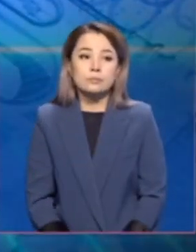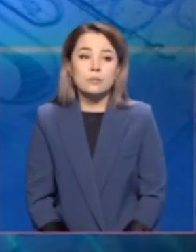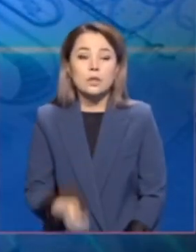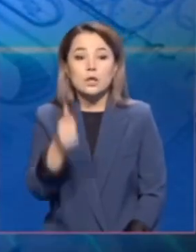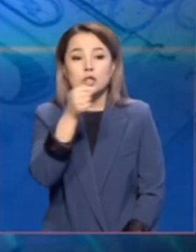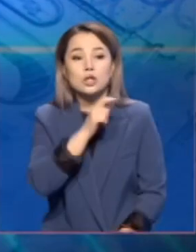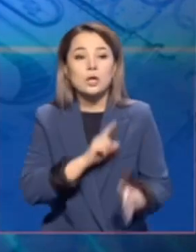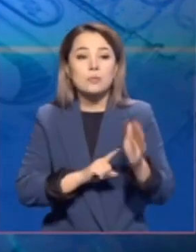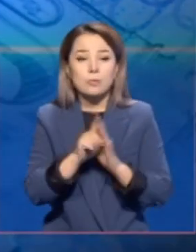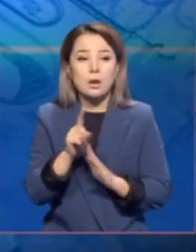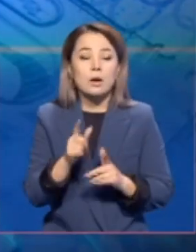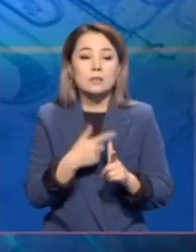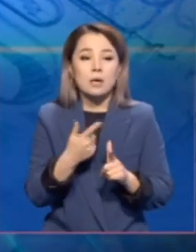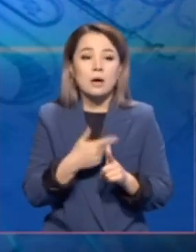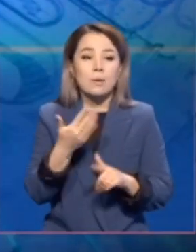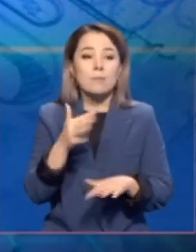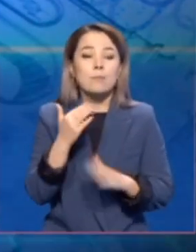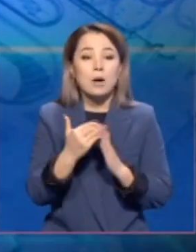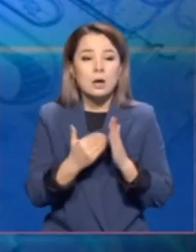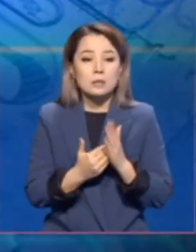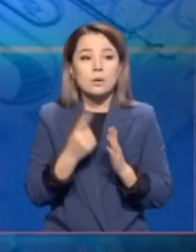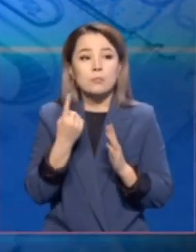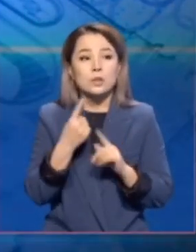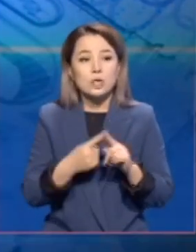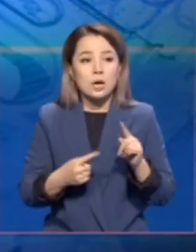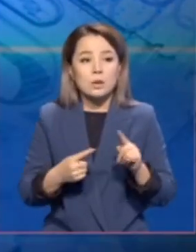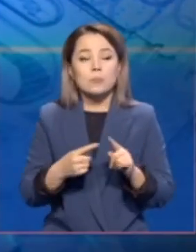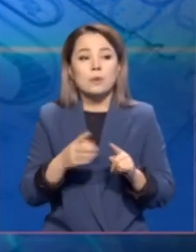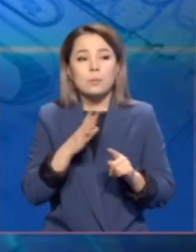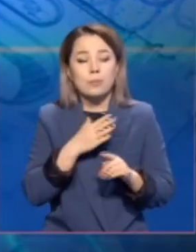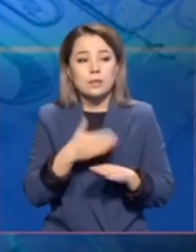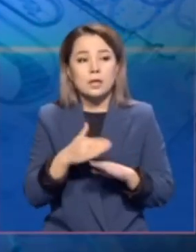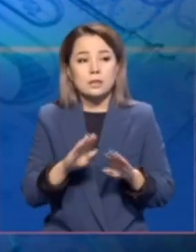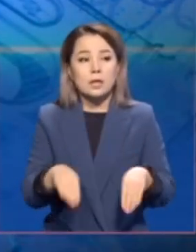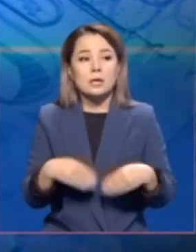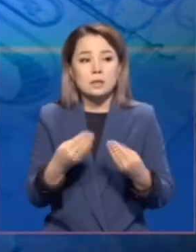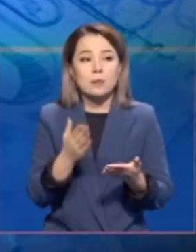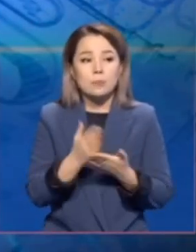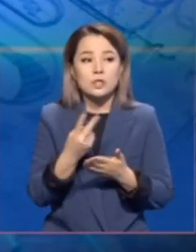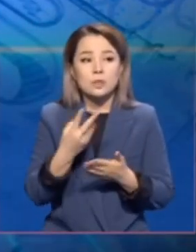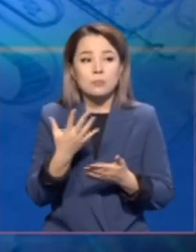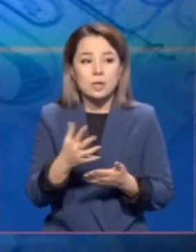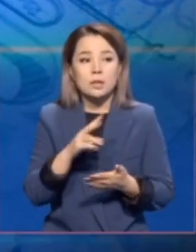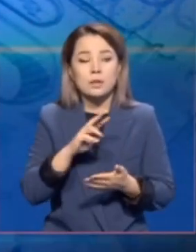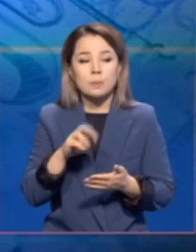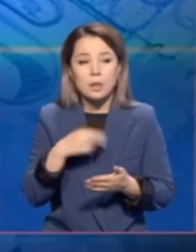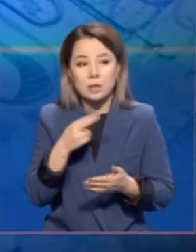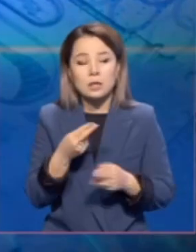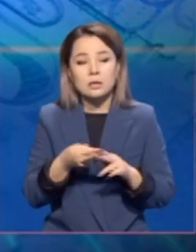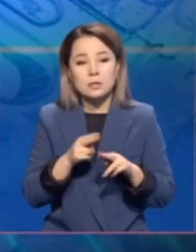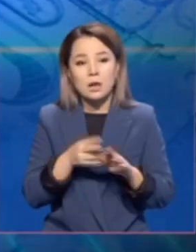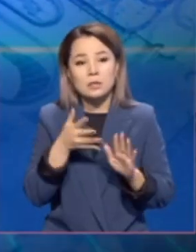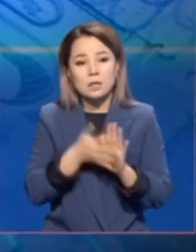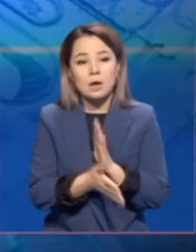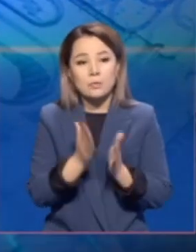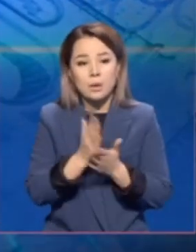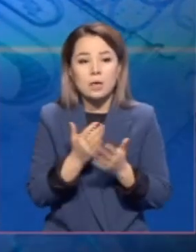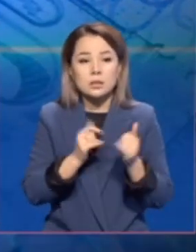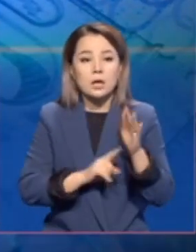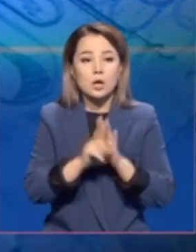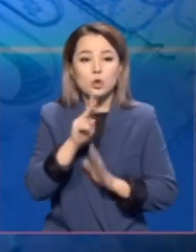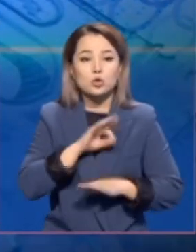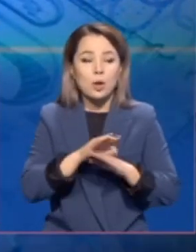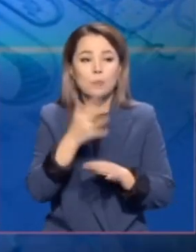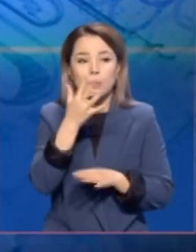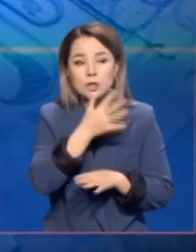Жыл басынан бері аталған бағдарлама бойынша 1,5 мыңнан астам несие беріліпті. Банктер 25 миллиард теңгені игеріп тастаған, ал бағдарлама іске қосылған